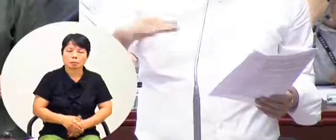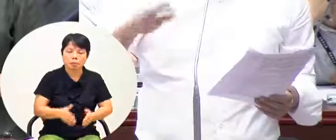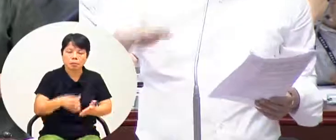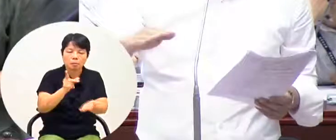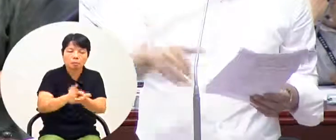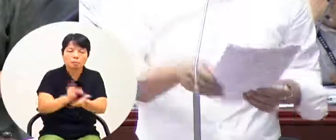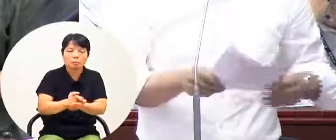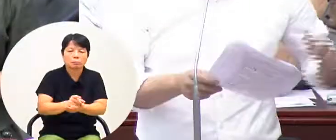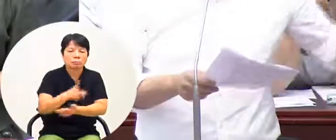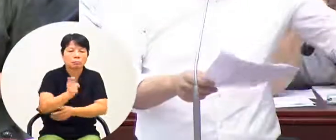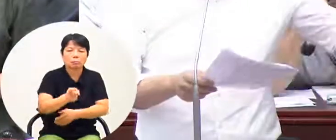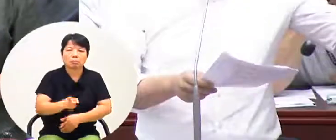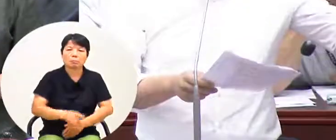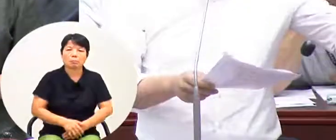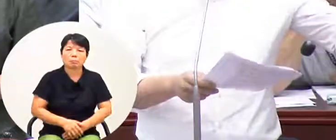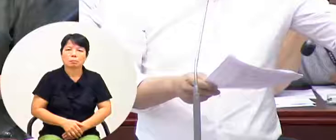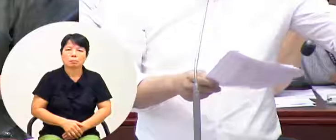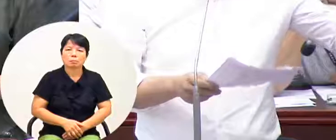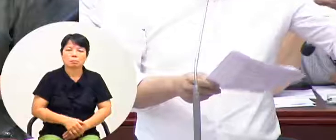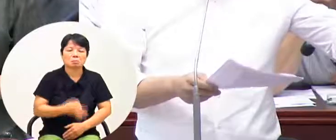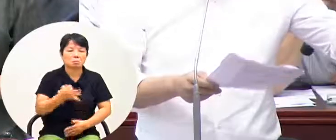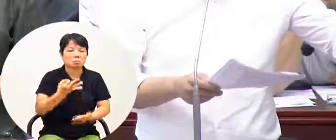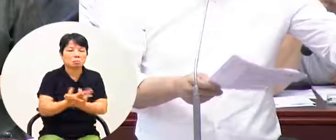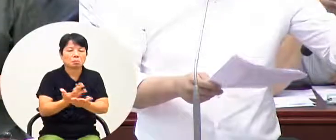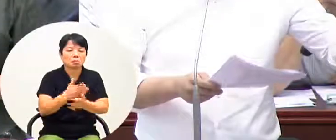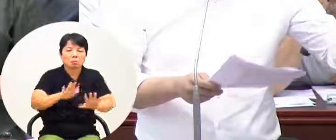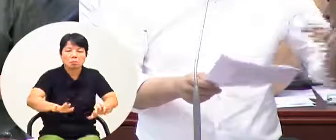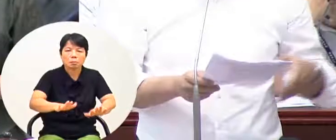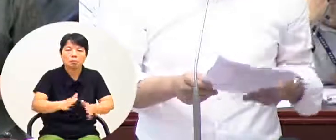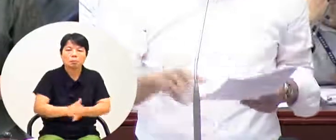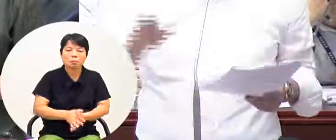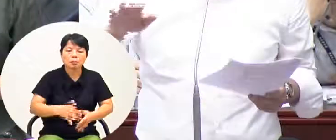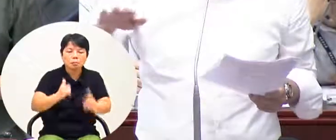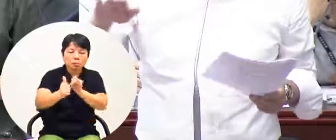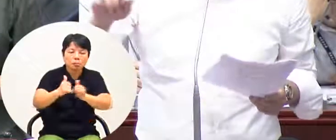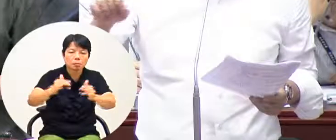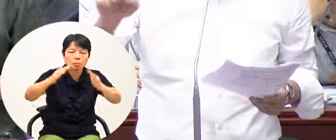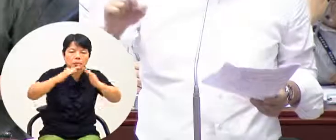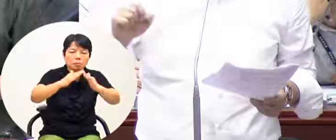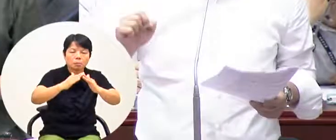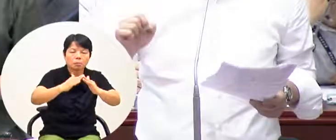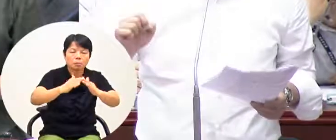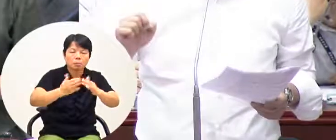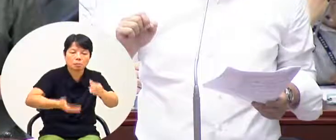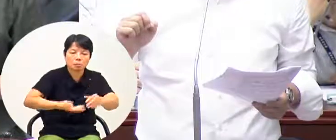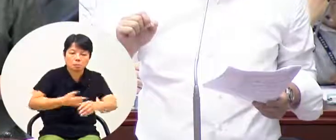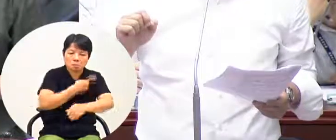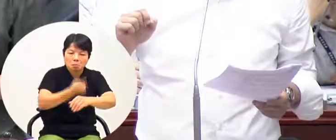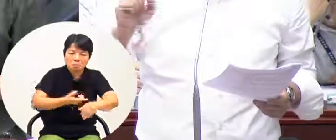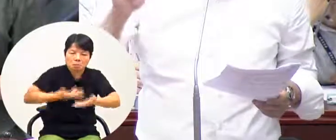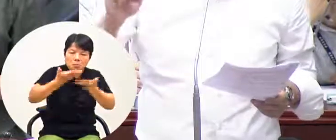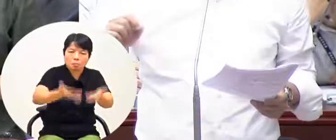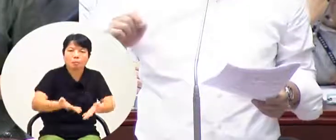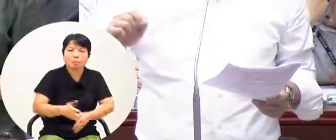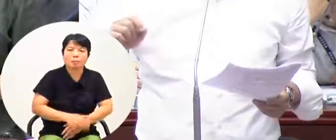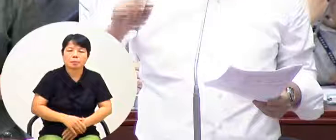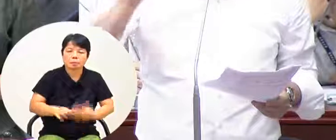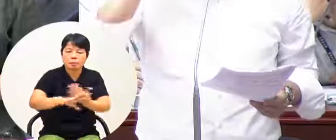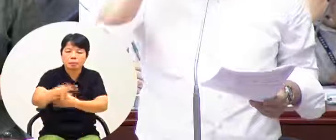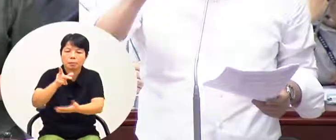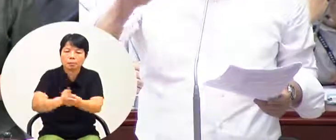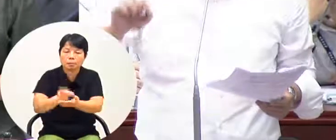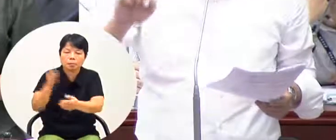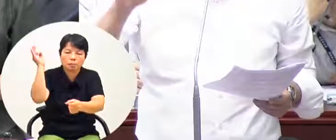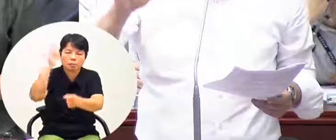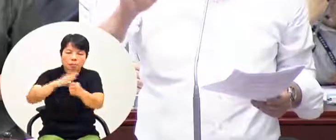所以现行机制除了说有社会住宅的提供量以外，另外我们有一个叫租金补贴，等于是每个月他是